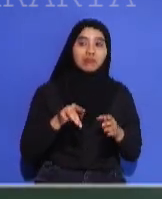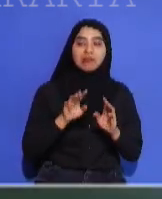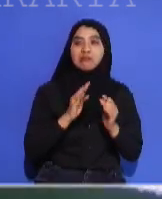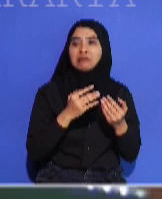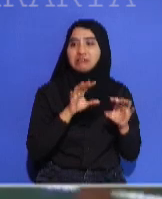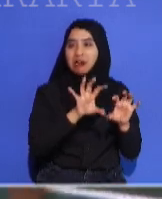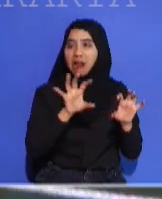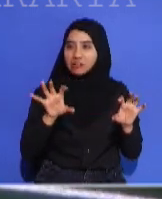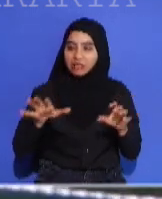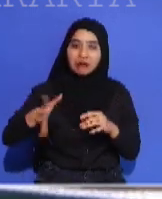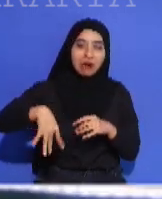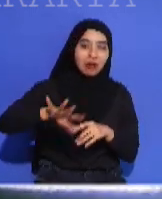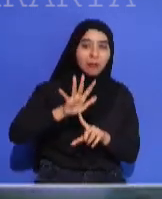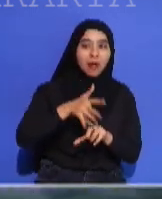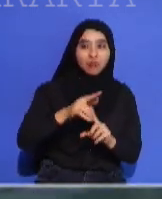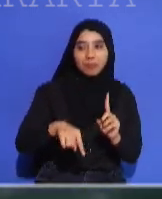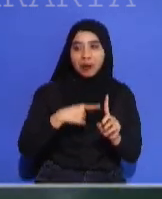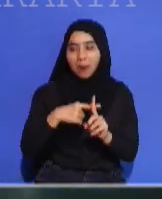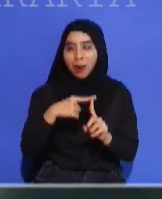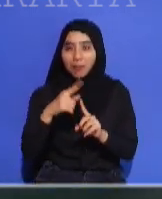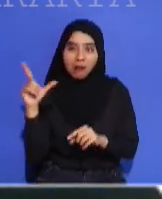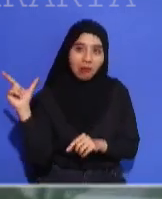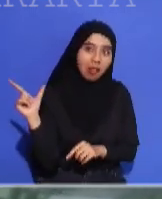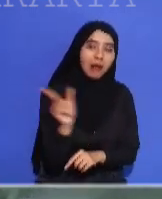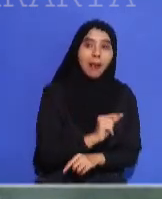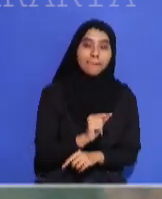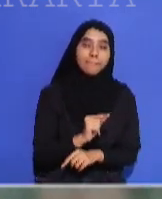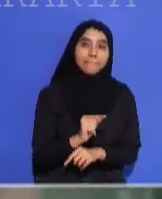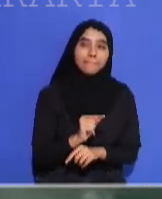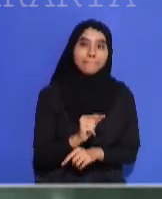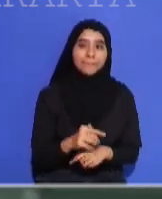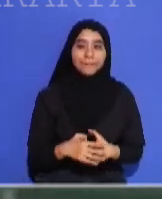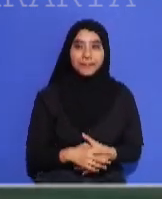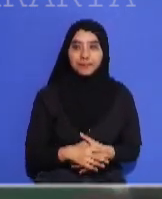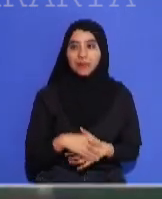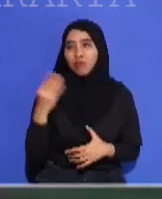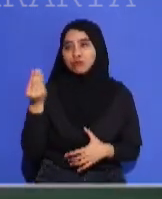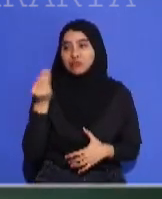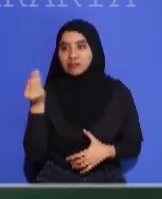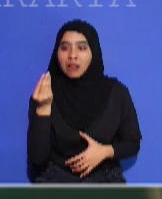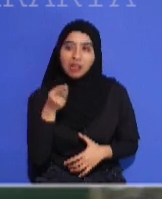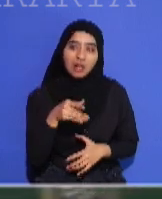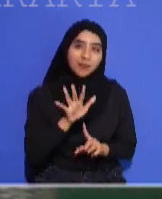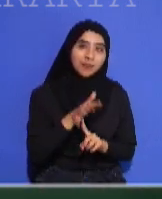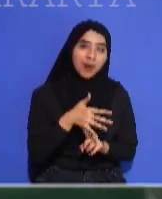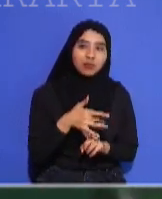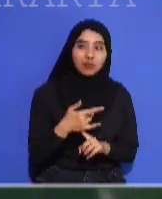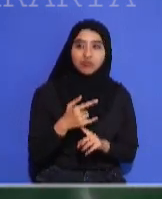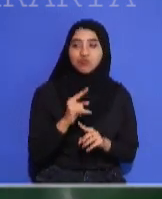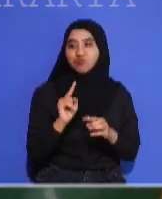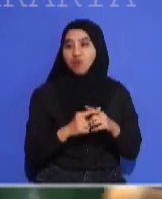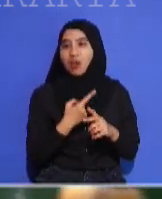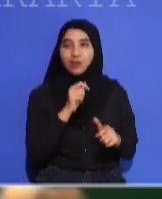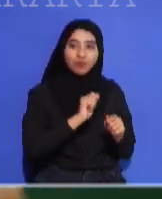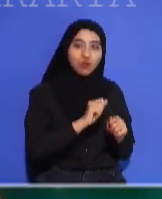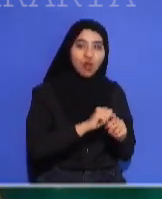Bantul tersebut akan menambah dan melengkapi Khasanah Tosan Aji di Bantul mulai dari sentra pembuatan bilah keris di Pandak produksi